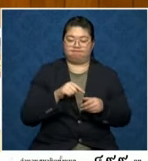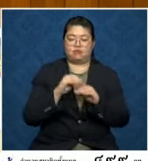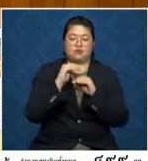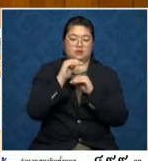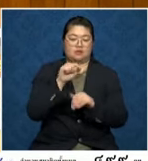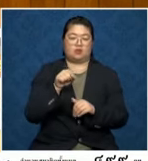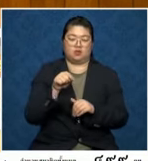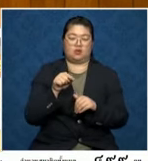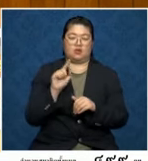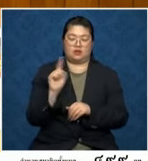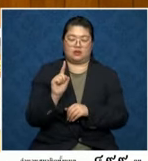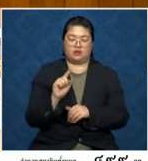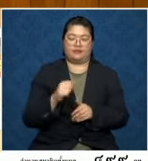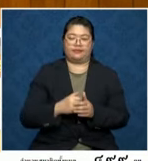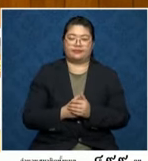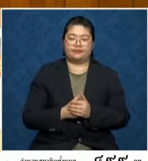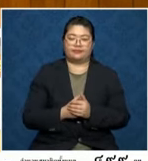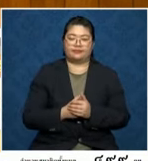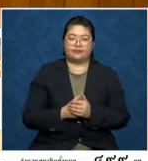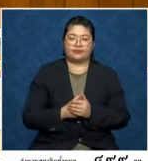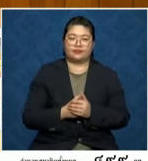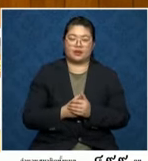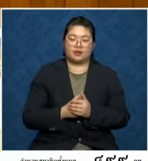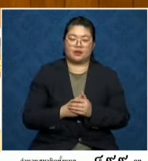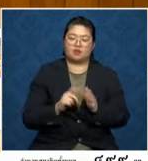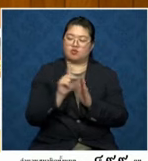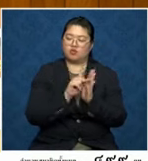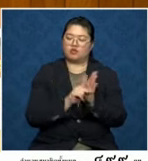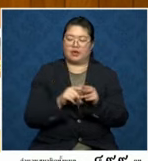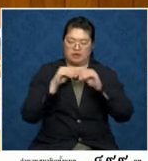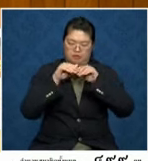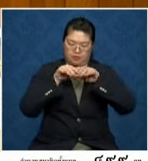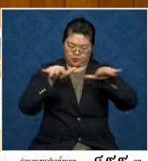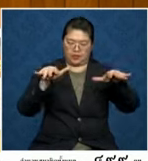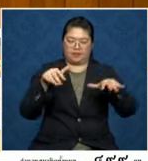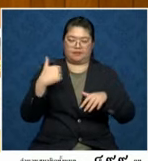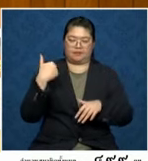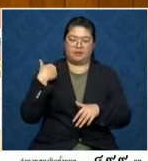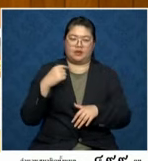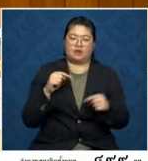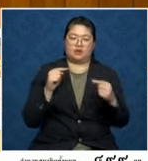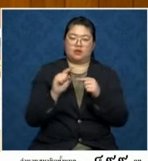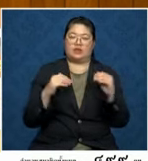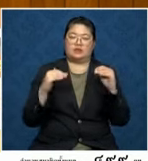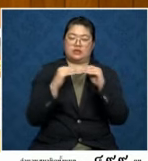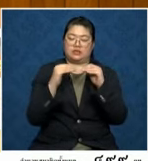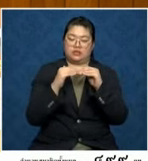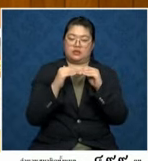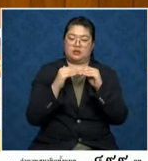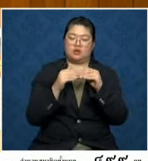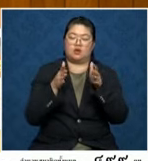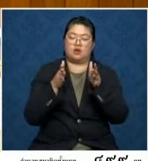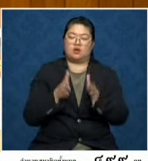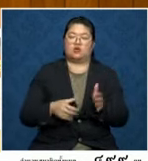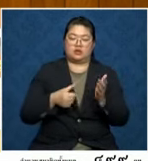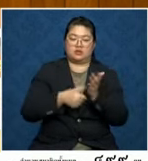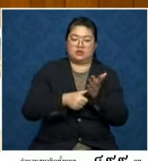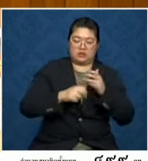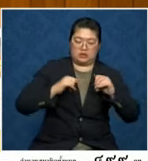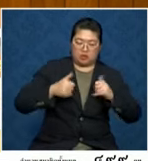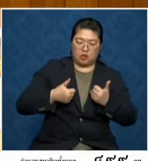องรับกรณีกฎหมายมีผลใช้บังคับแล้วอาทิรองรับสิทธิและหน้าที่ของเจ้าหนี้